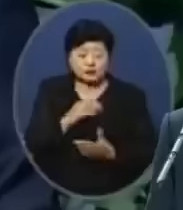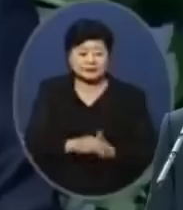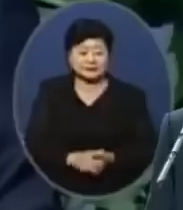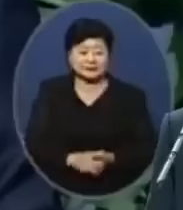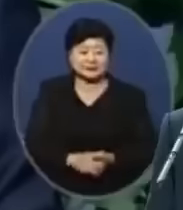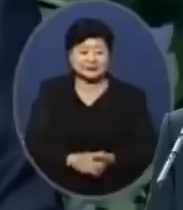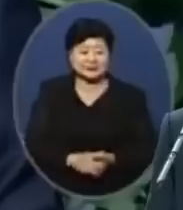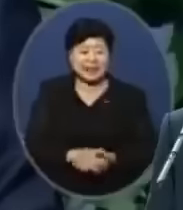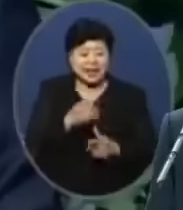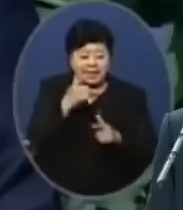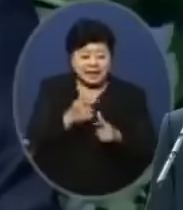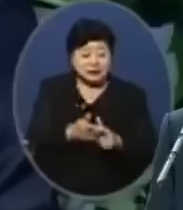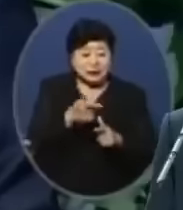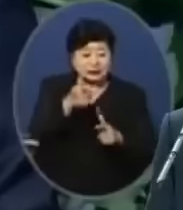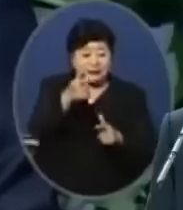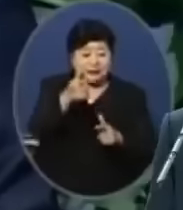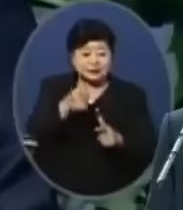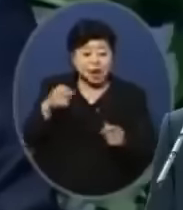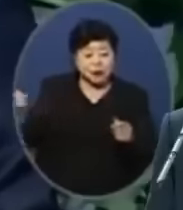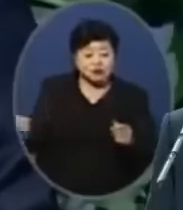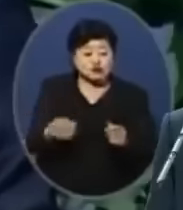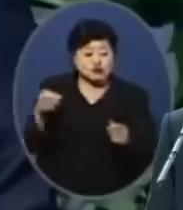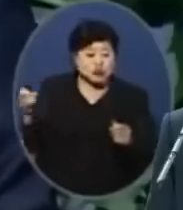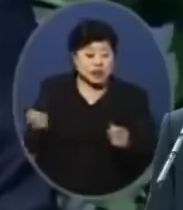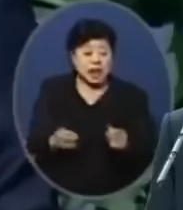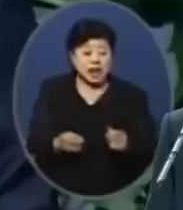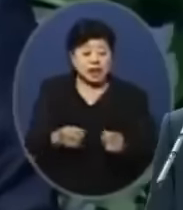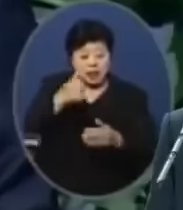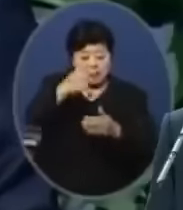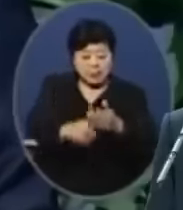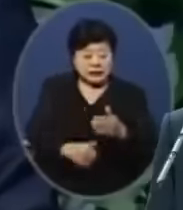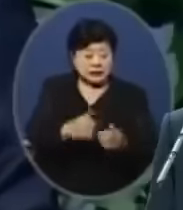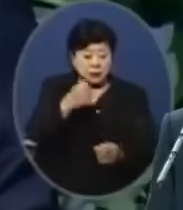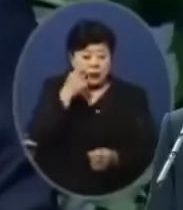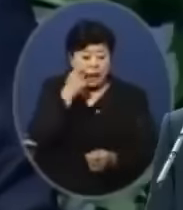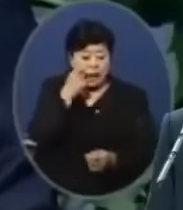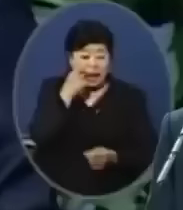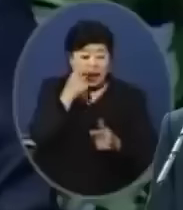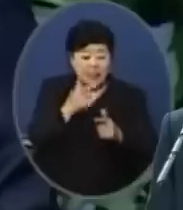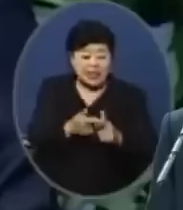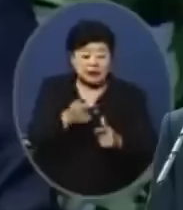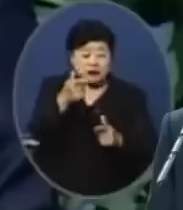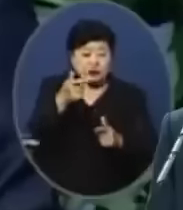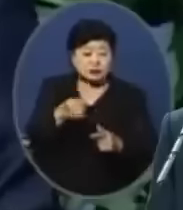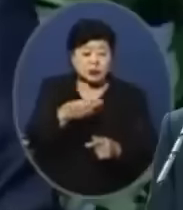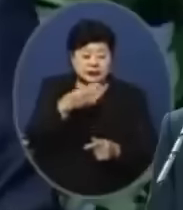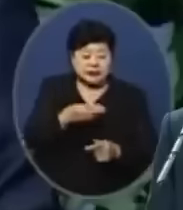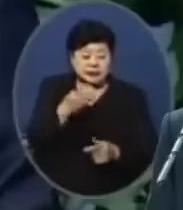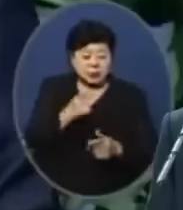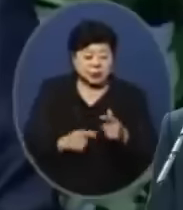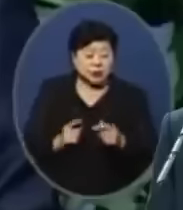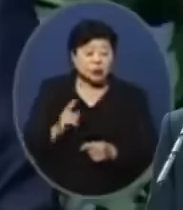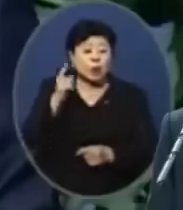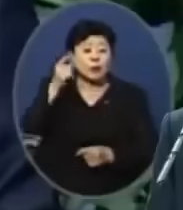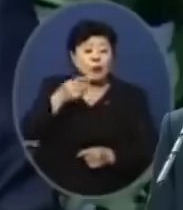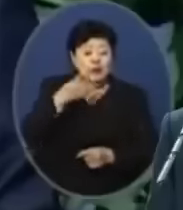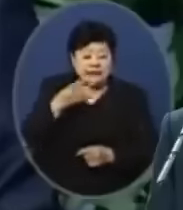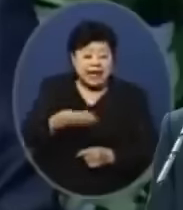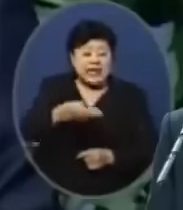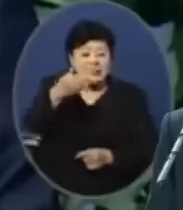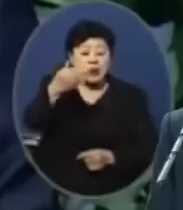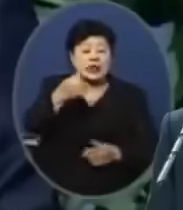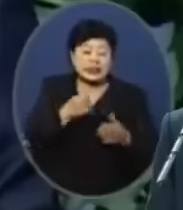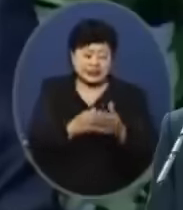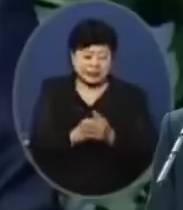것입니다. 예수님을 풍랑이 빠뜨릴 수 없습니다. 예수님은 3차원보다 높은